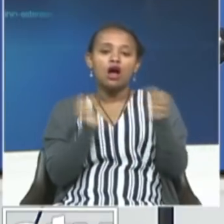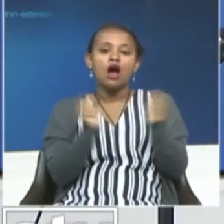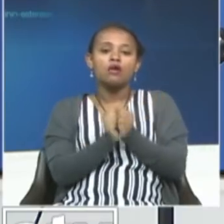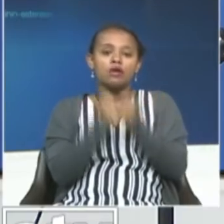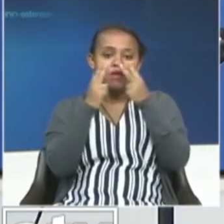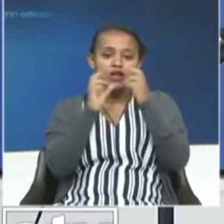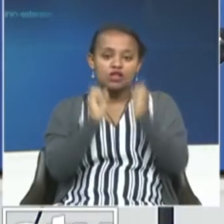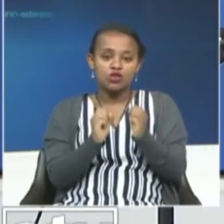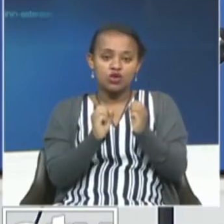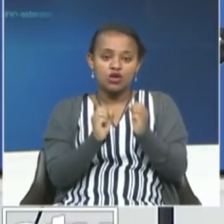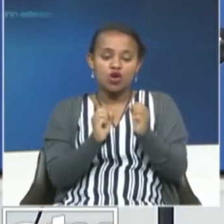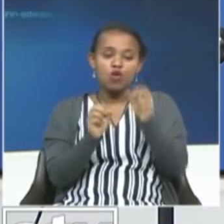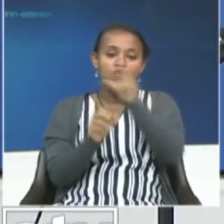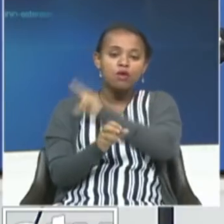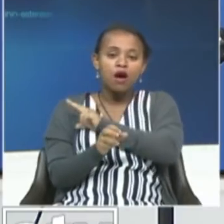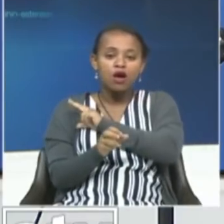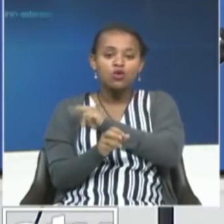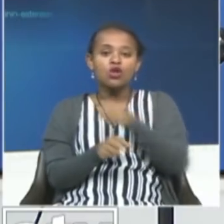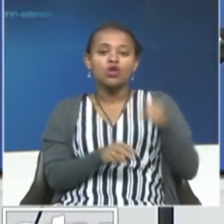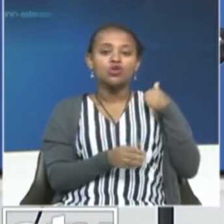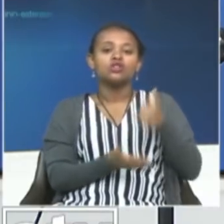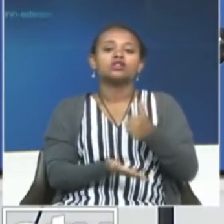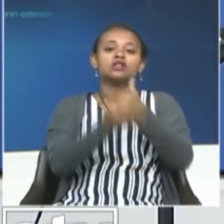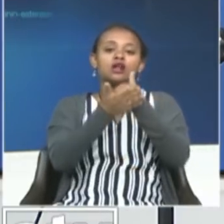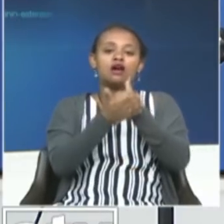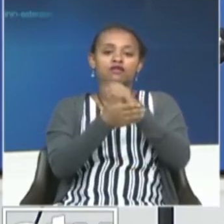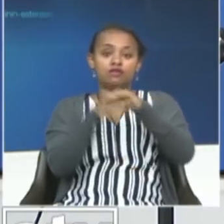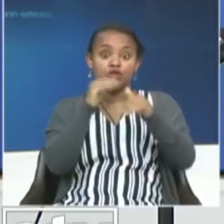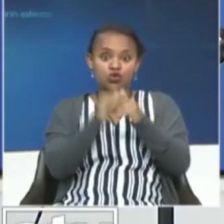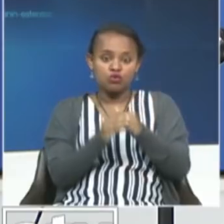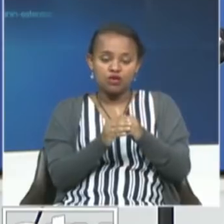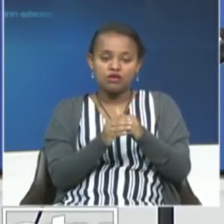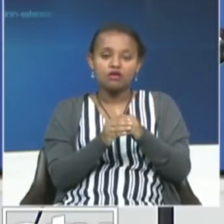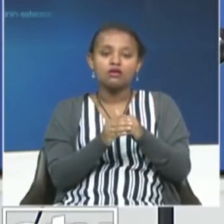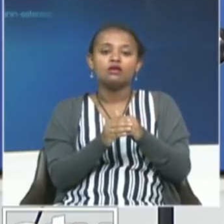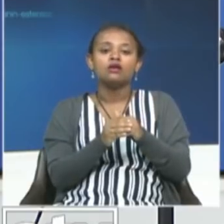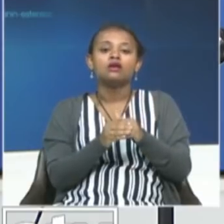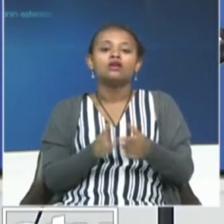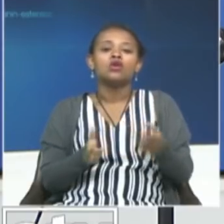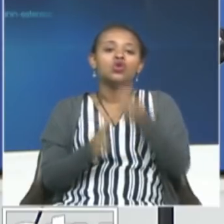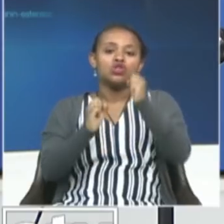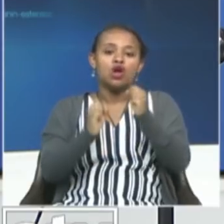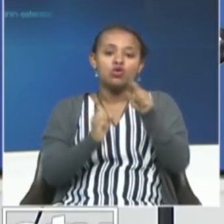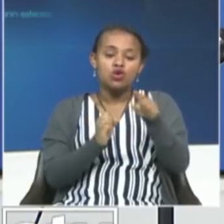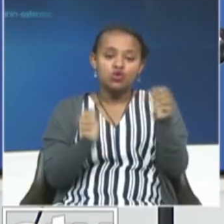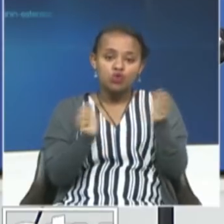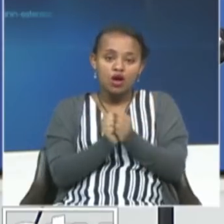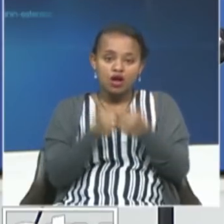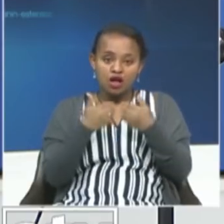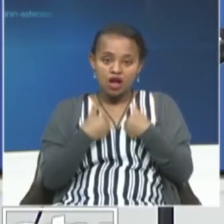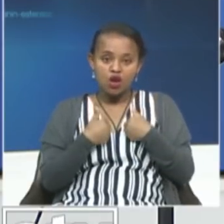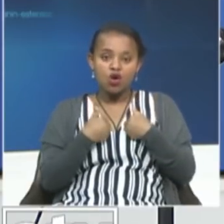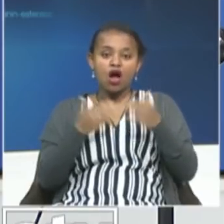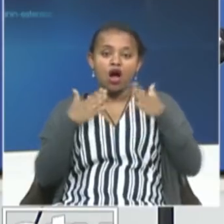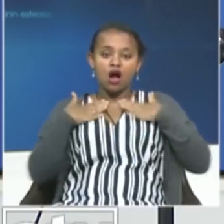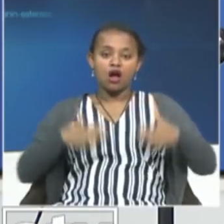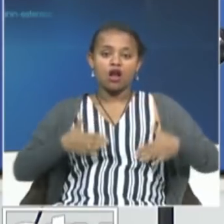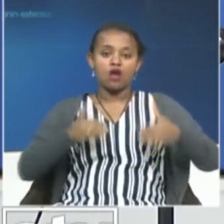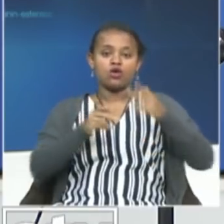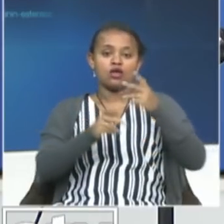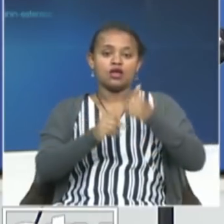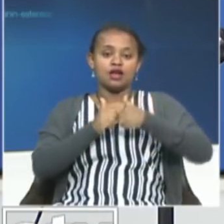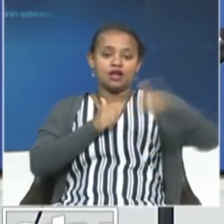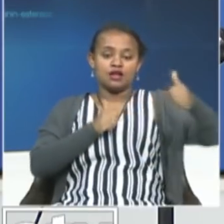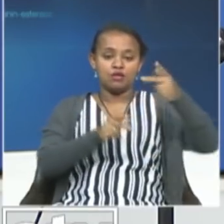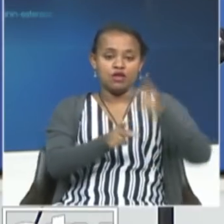ይሆን? በባህሪ የሌሎችን ድጋፍ የሚሹበት አጋጣሚ ሊኖሩ ይችላል እና እነሱ ጋር ያለው አካላዊ ርቀትን የመጠበቅ ሁኔታ